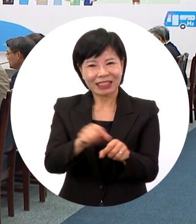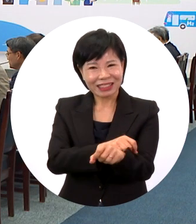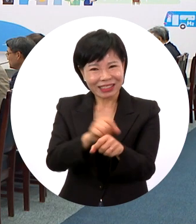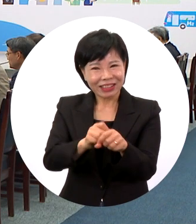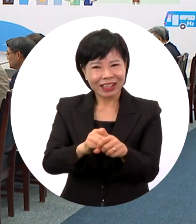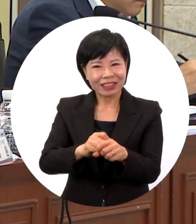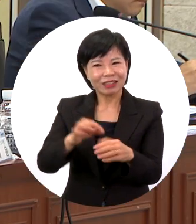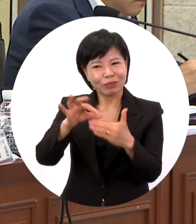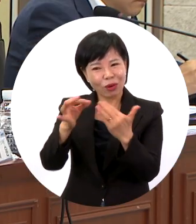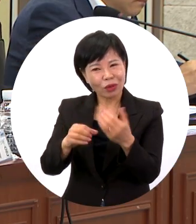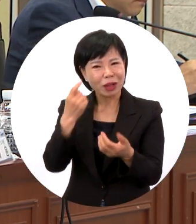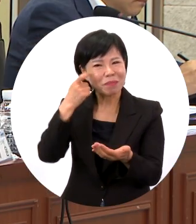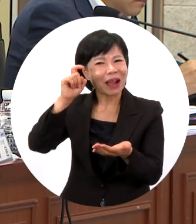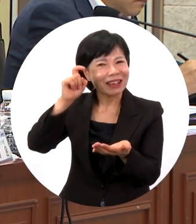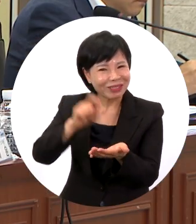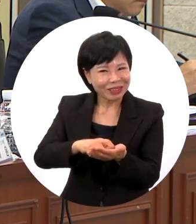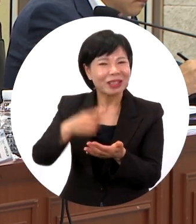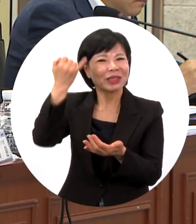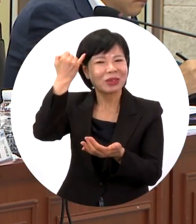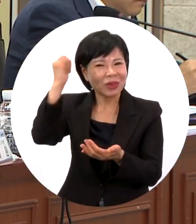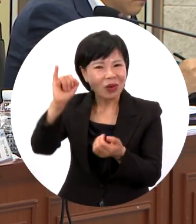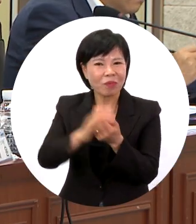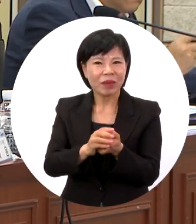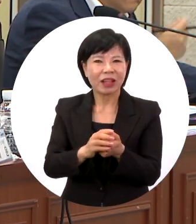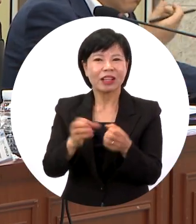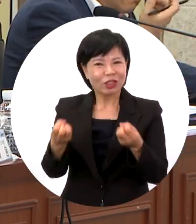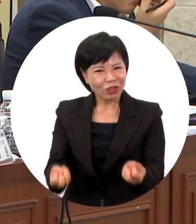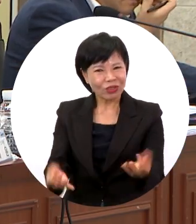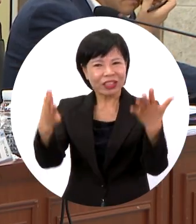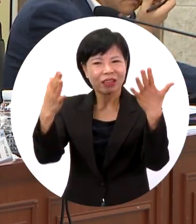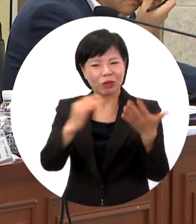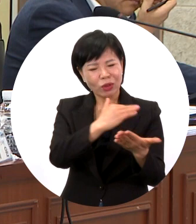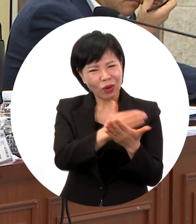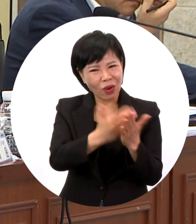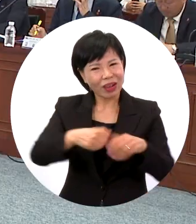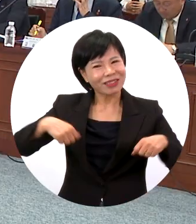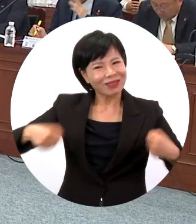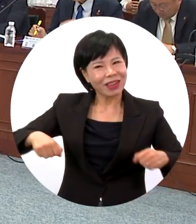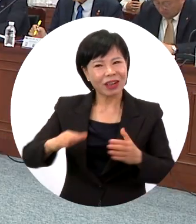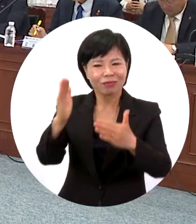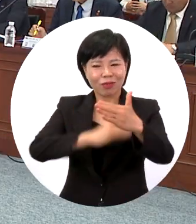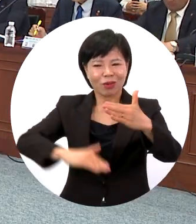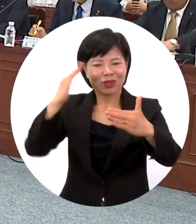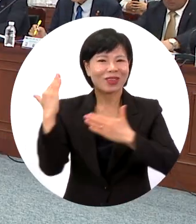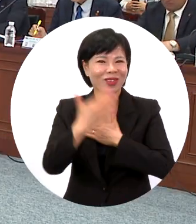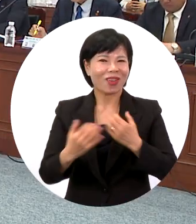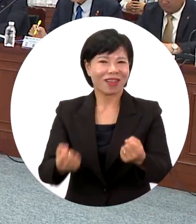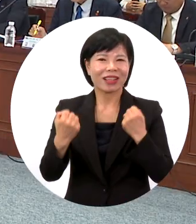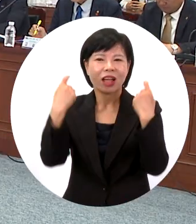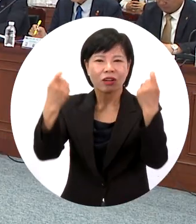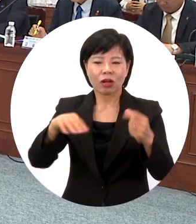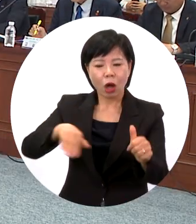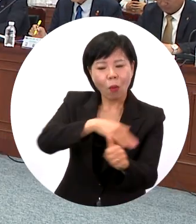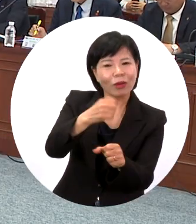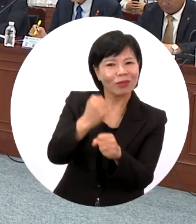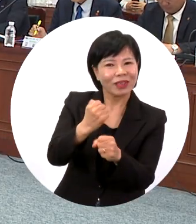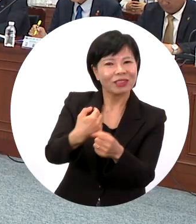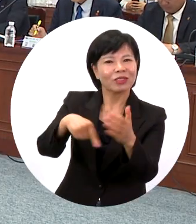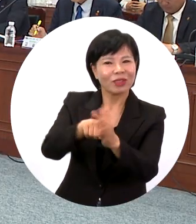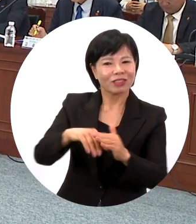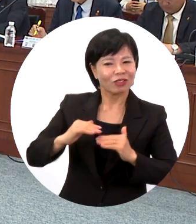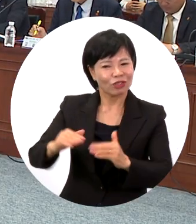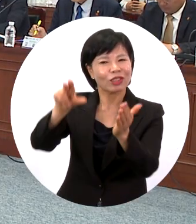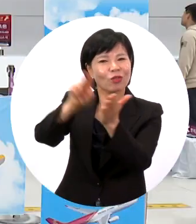있는 콘텐츠 발굴, 지역별 특색 있는 축제 및 이벤트 개최, 공정하고 건강한 관광 환경 조성 등도